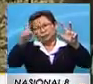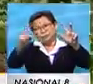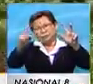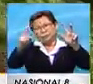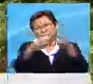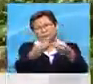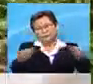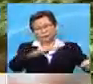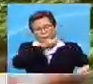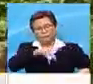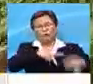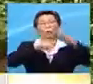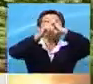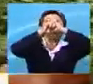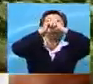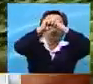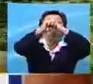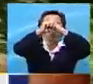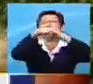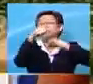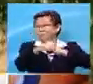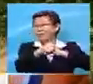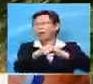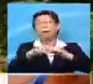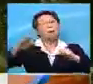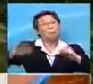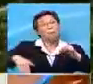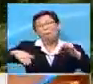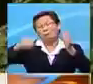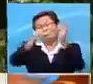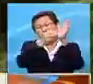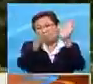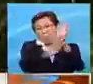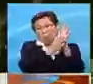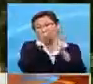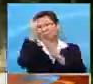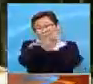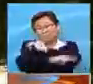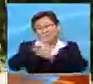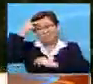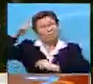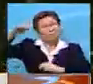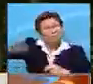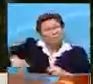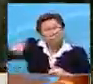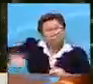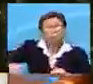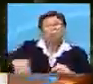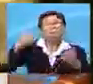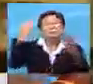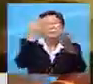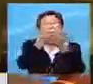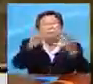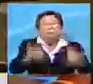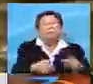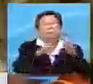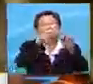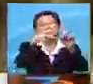3,181 tanah milik masyarakat orang asli masih belum diwartakan oleh Kerajaan Negeri Kelantan. Setakat ini,